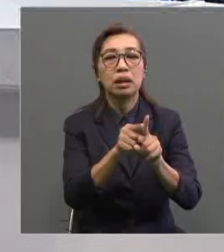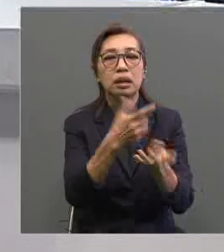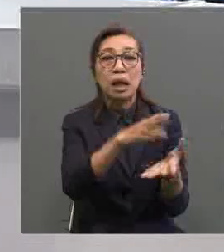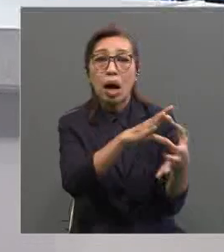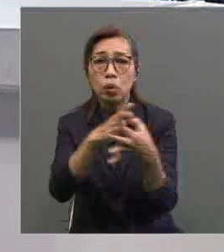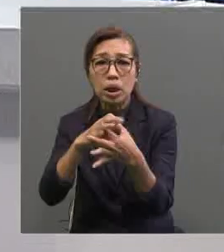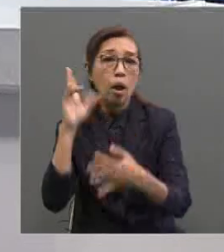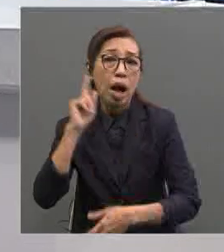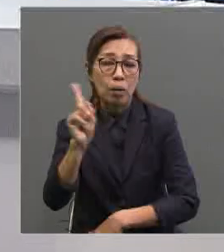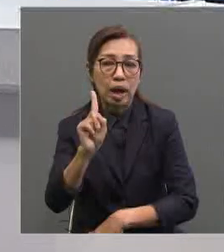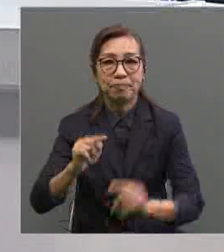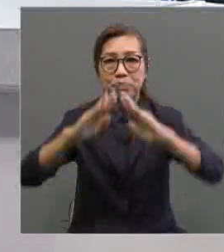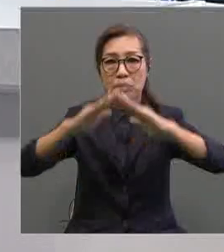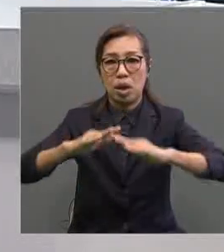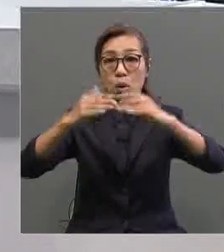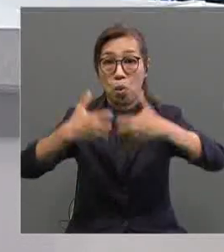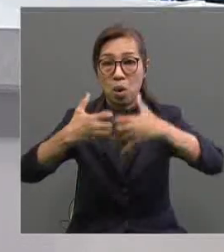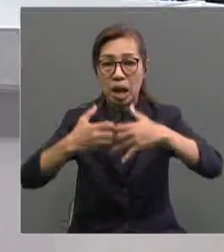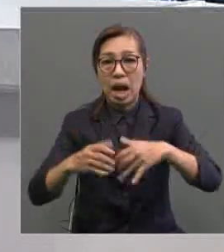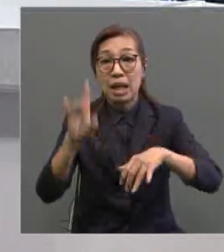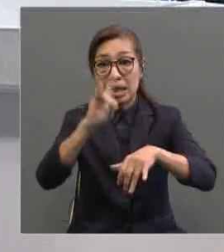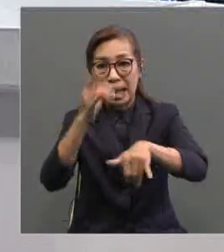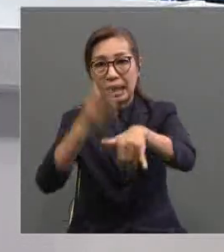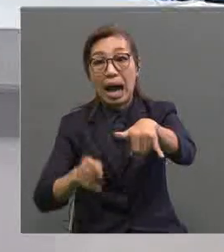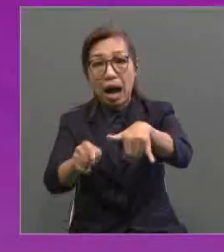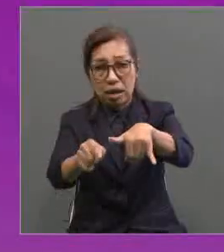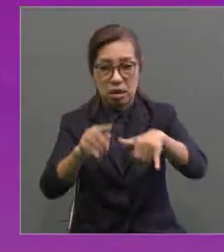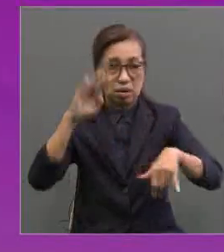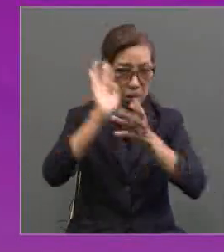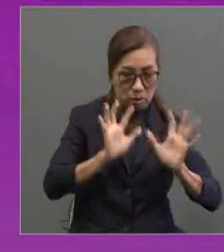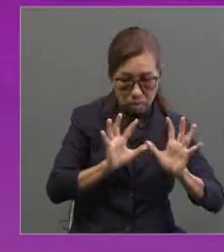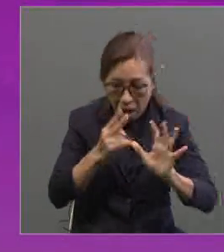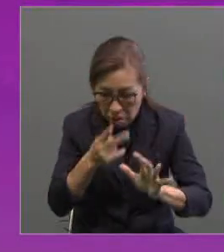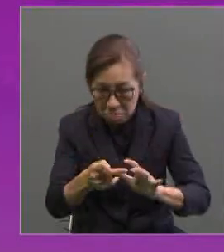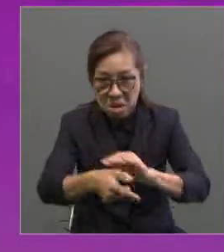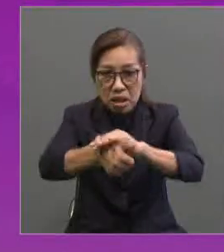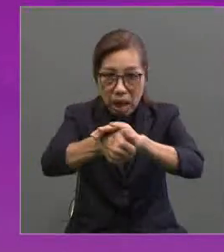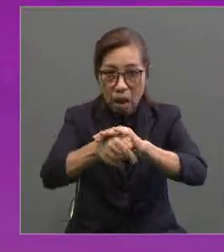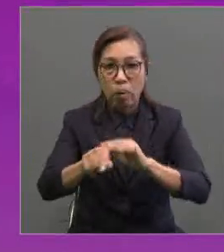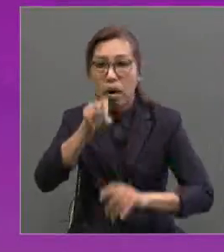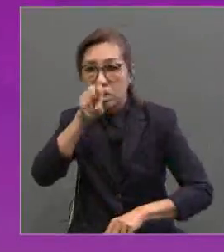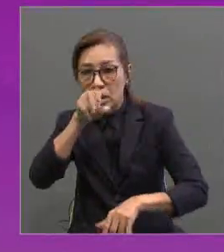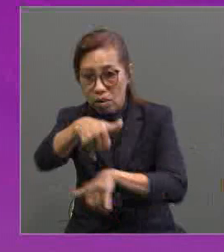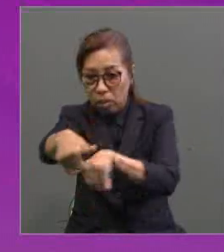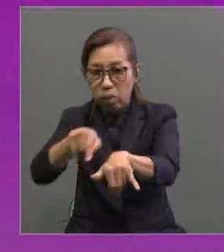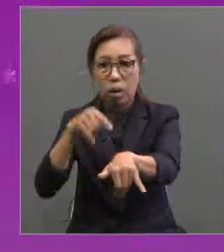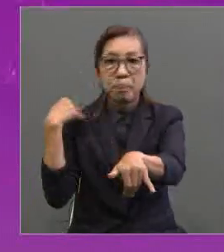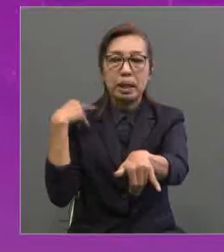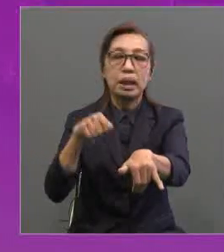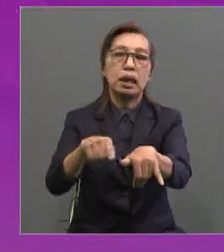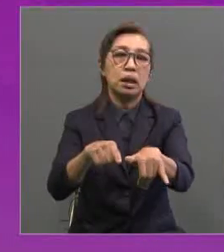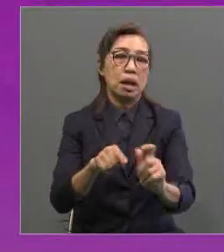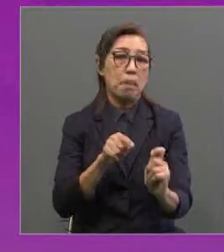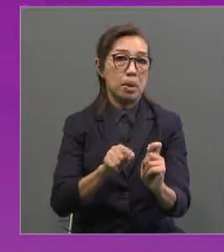แหละสร้างสรรค์นะครับเจ้าหน้าที่เข้าไปตรวจสอบกันมีตัวเงินตัวทองแล้วก็เต่านะครับที่นี่อยู่ที่อำเภออู่ทอง